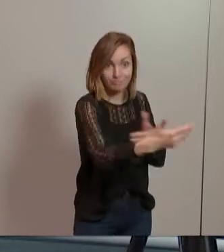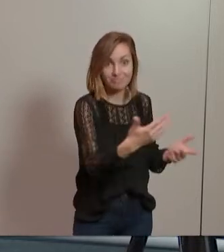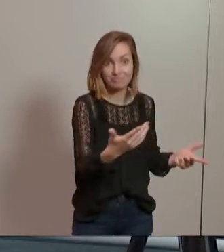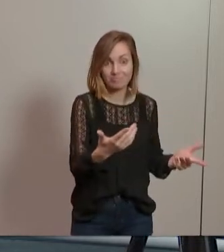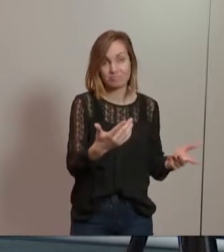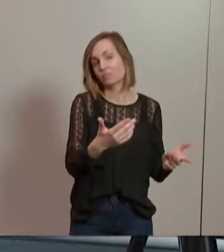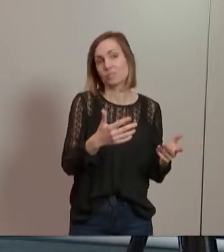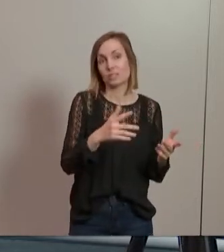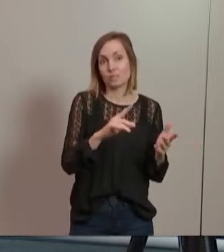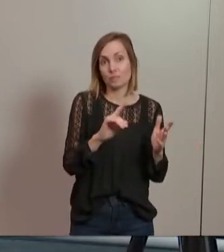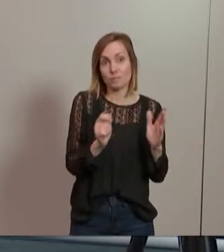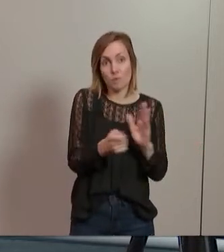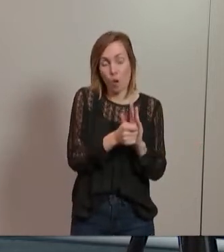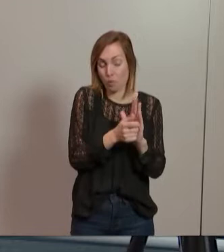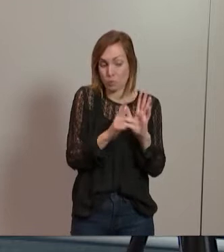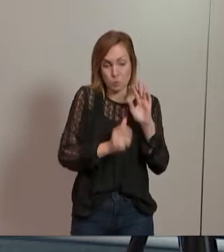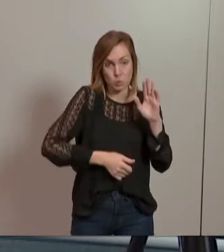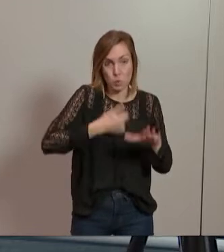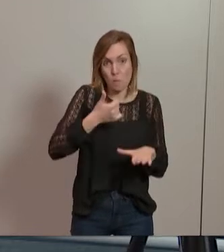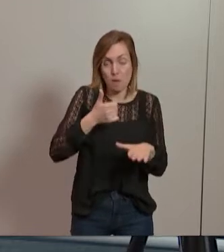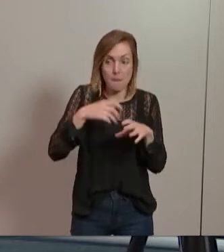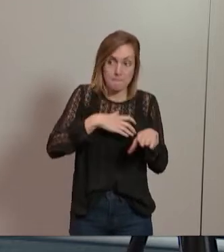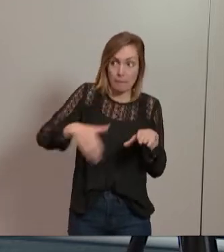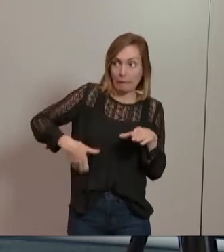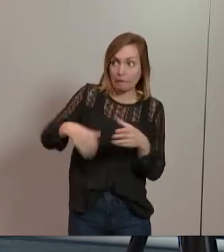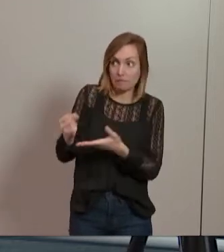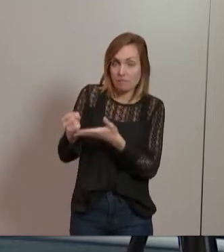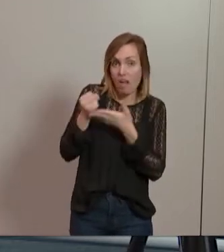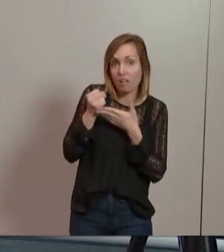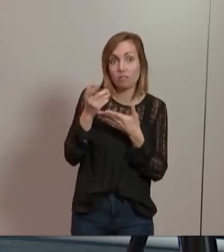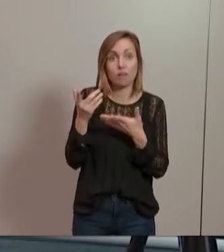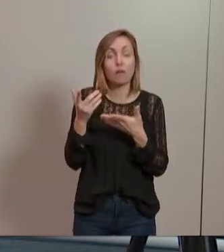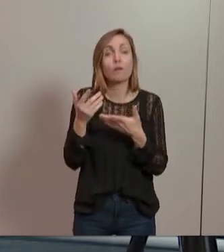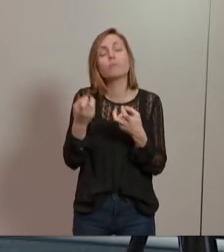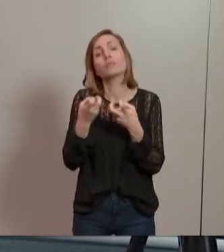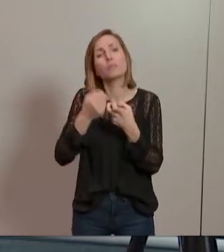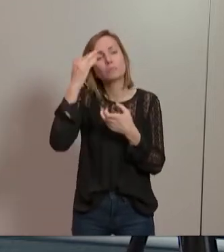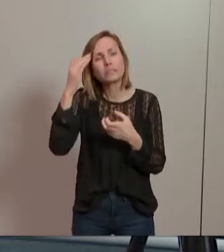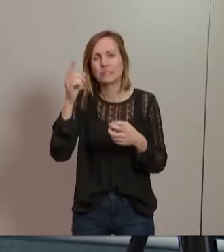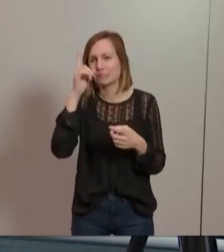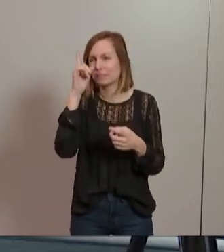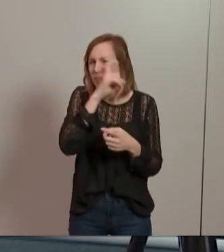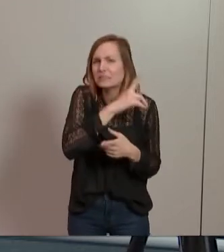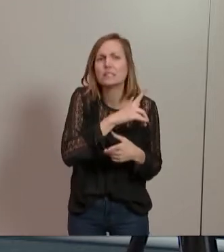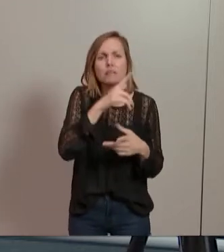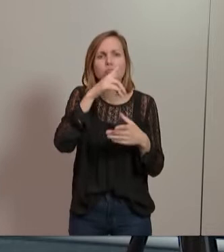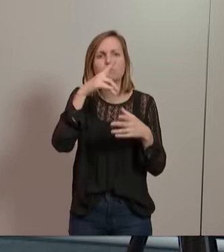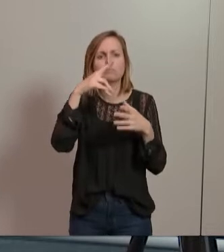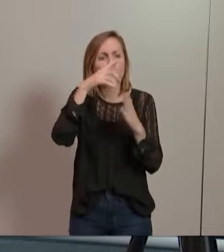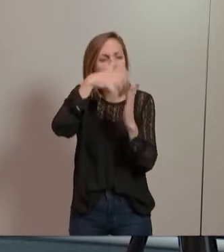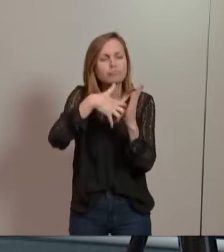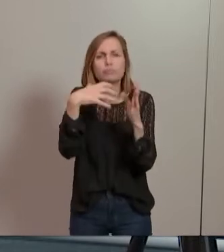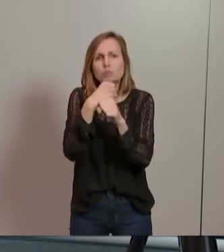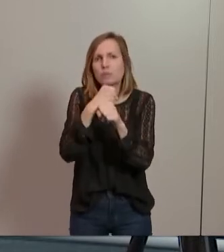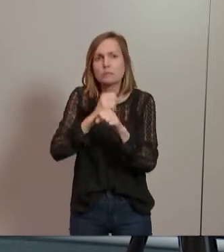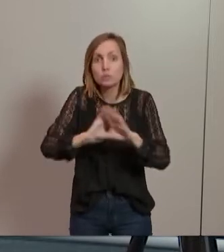sur du temps, on était très autonome, on avait l'aide de la mairie pour effectivement faire des trucs fastidieux, style rédiger des résumés, mais c'est tout. Voilà.